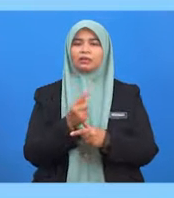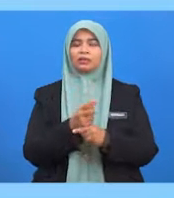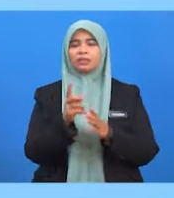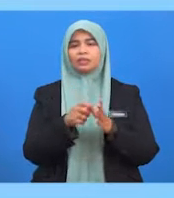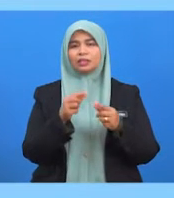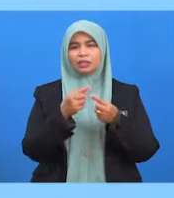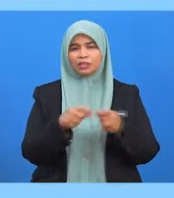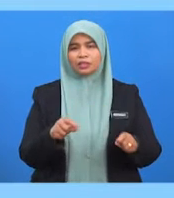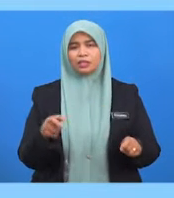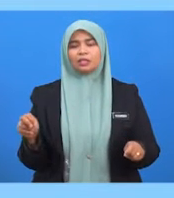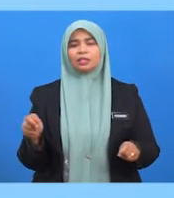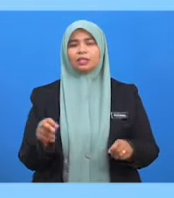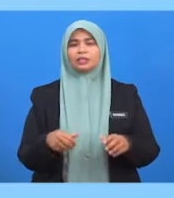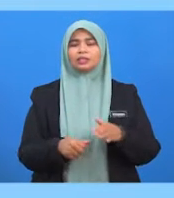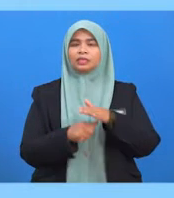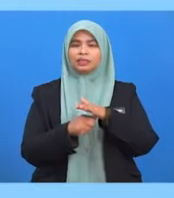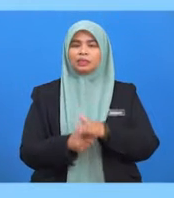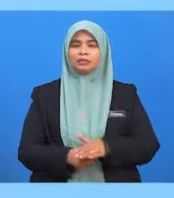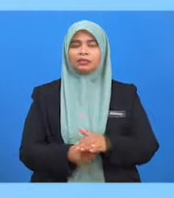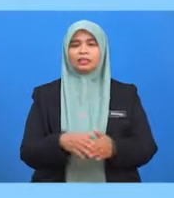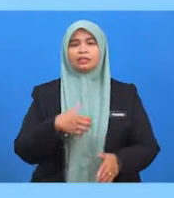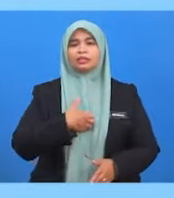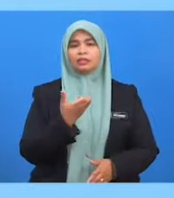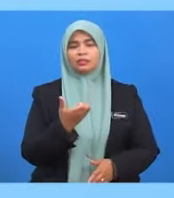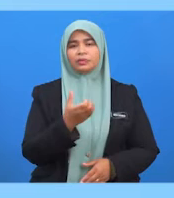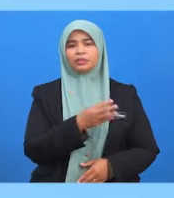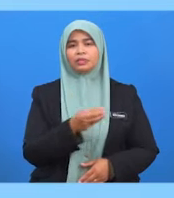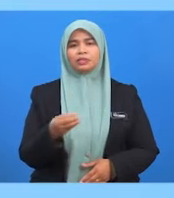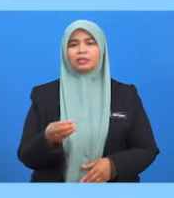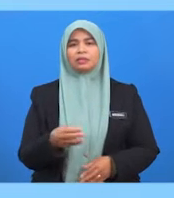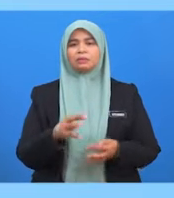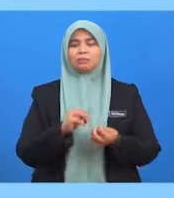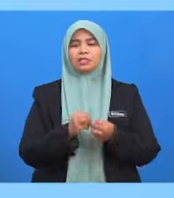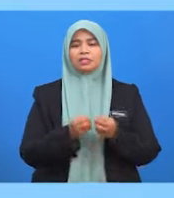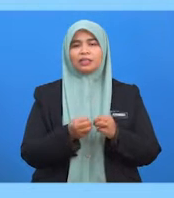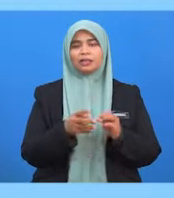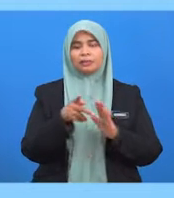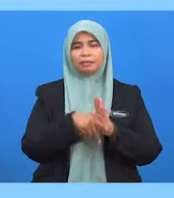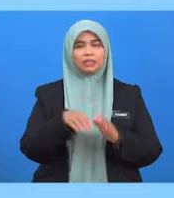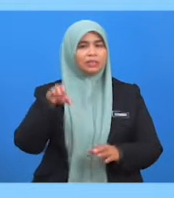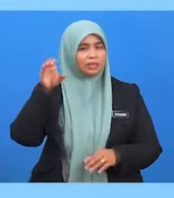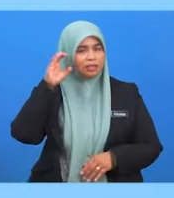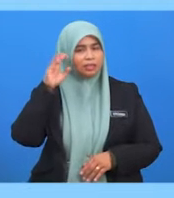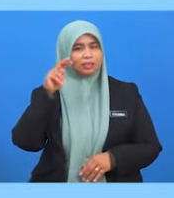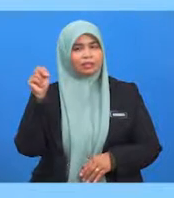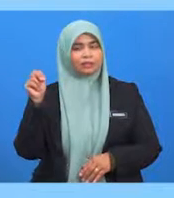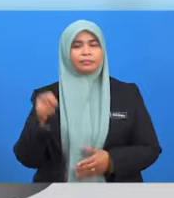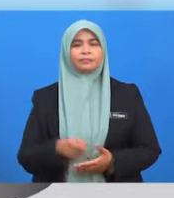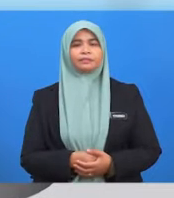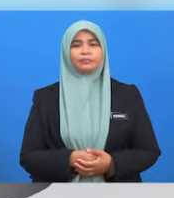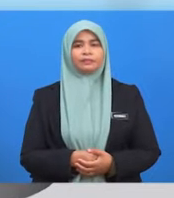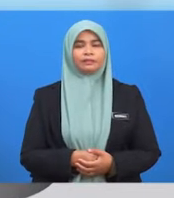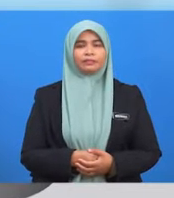ketenangan, tekanan emosi dan sudah tentu masalah